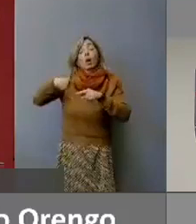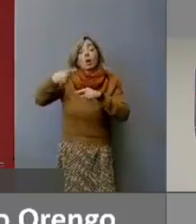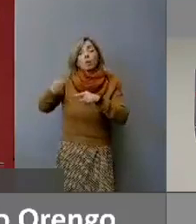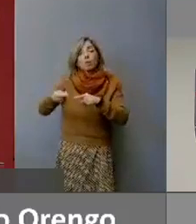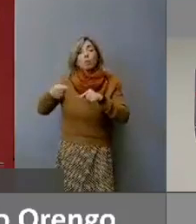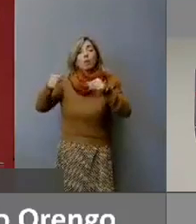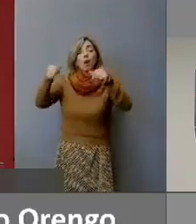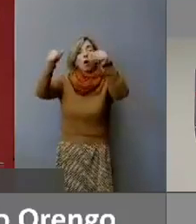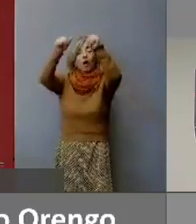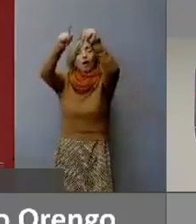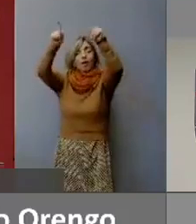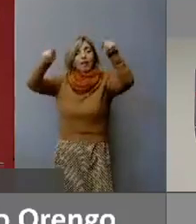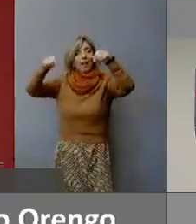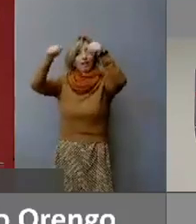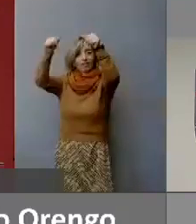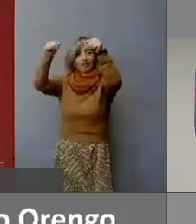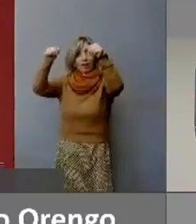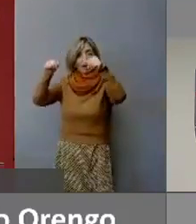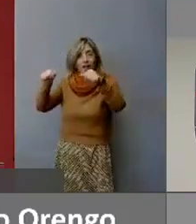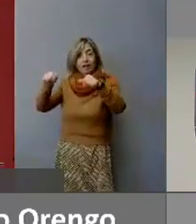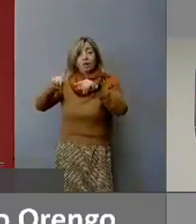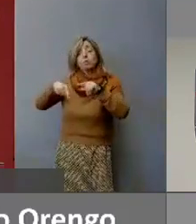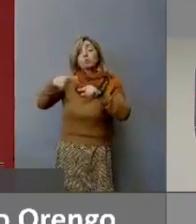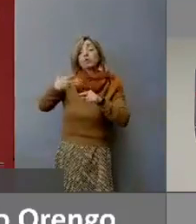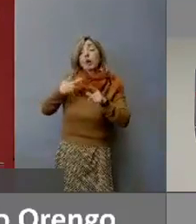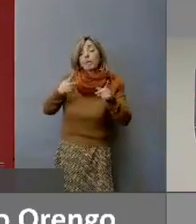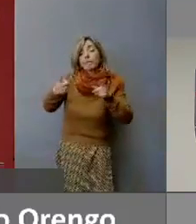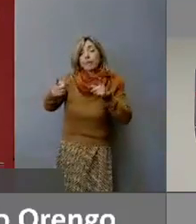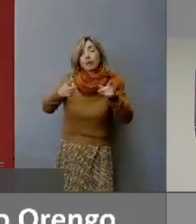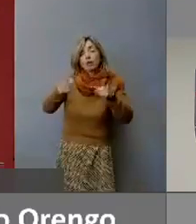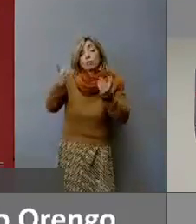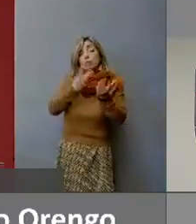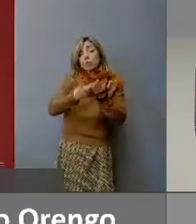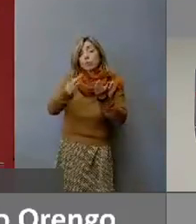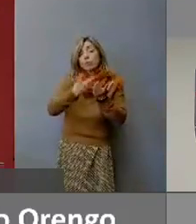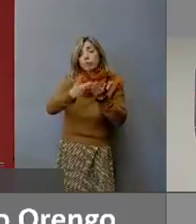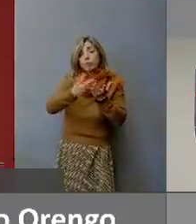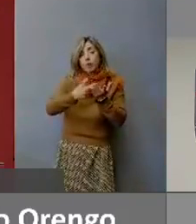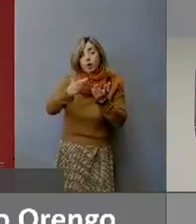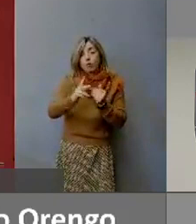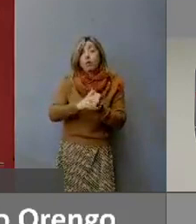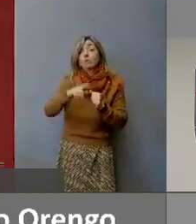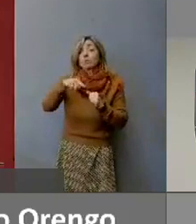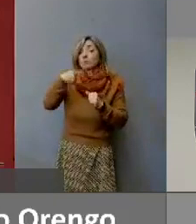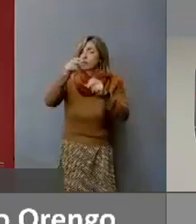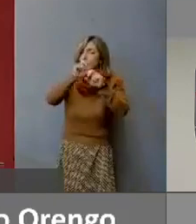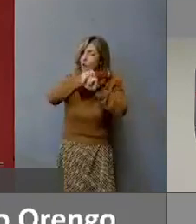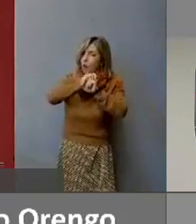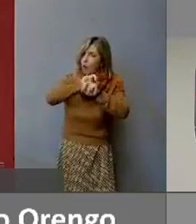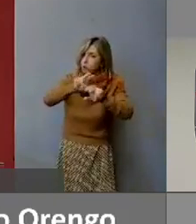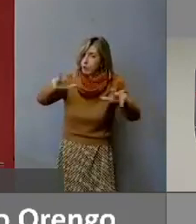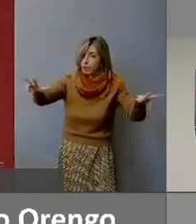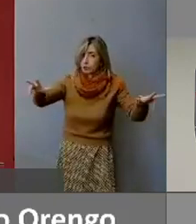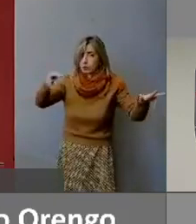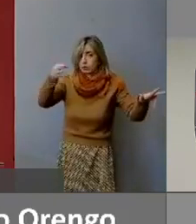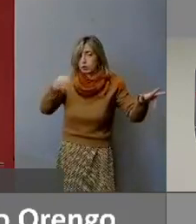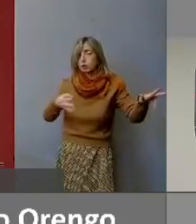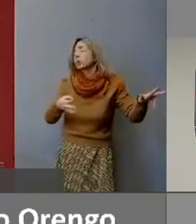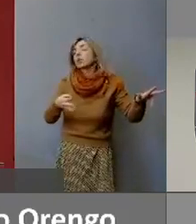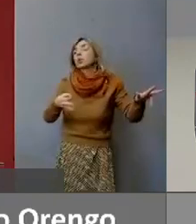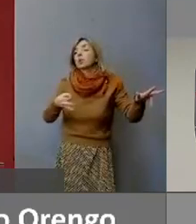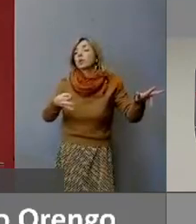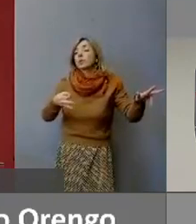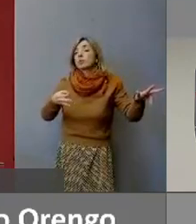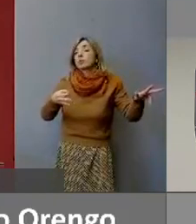si effettuerà un periodo di sperimentazione e successivamente dopo abbondante comunicazione in